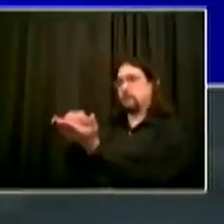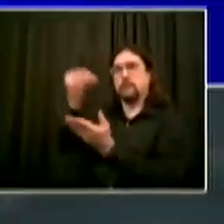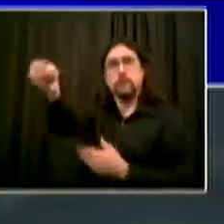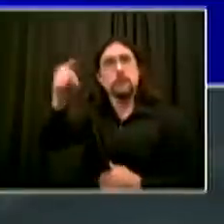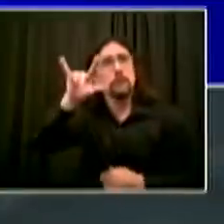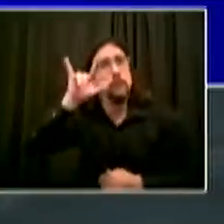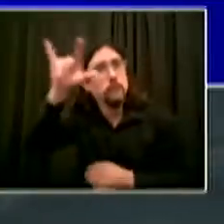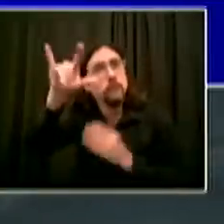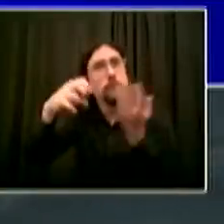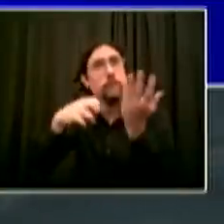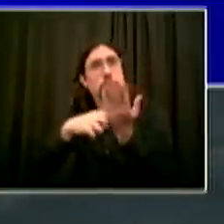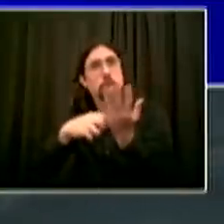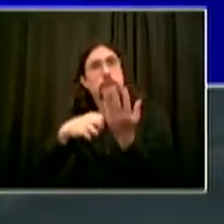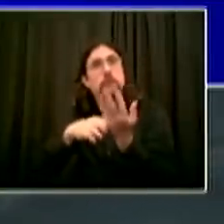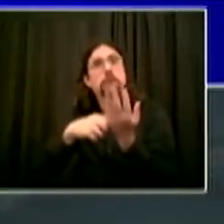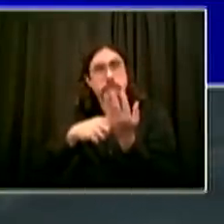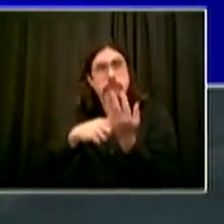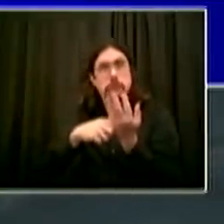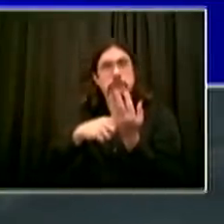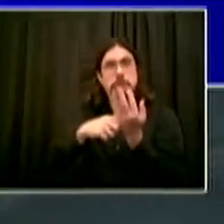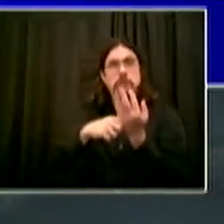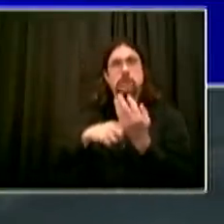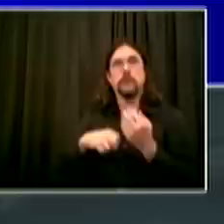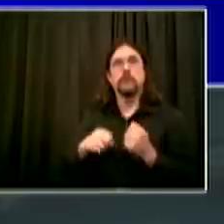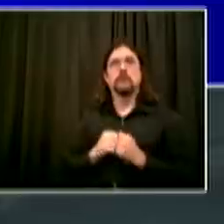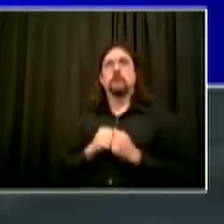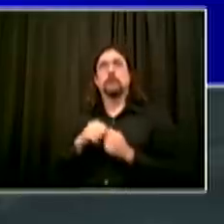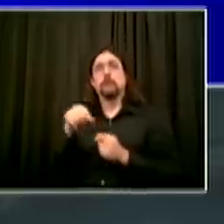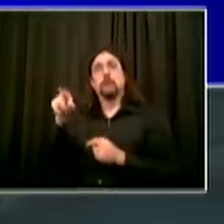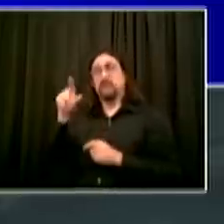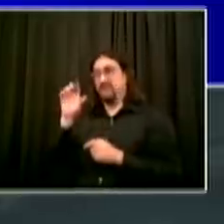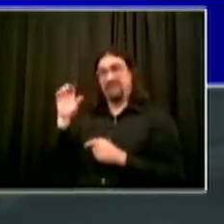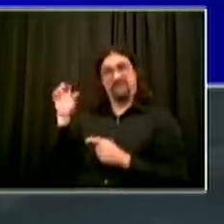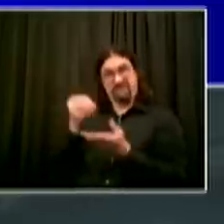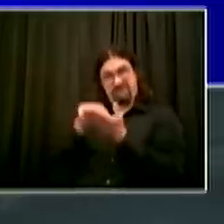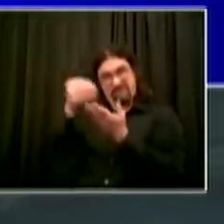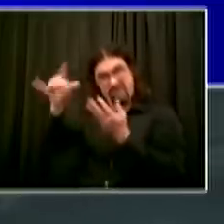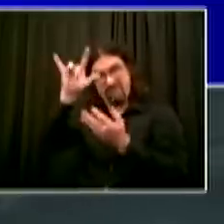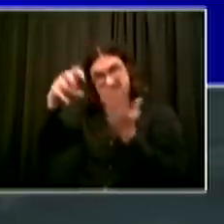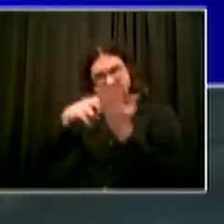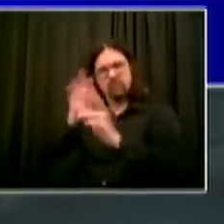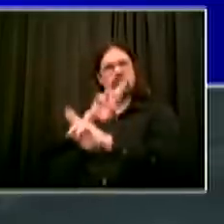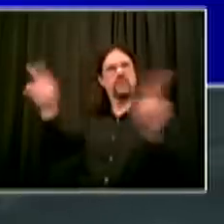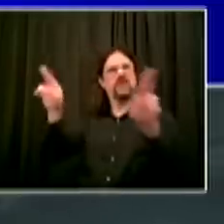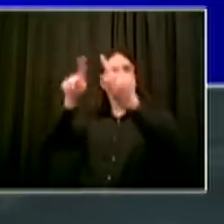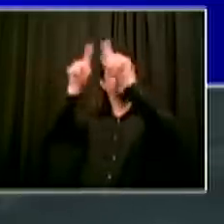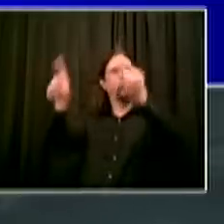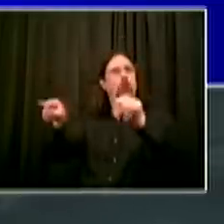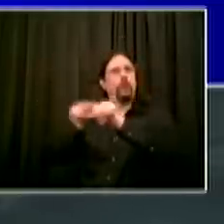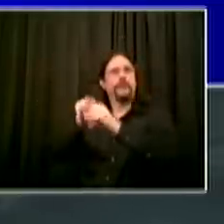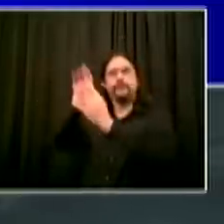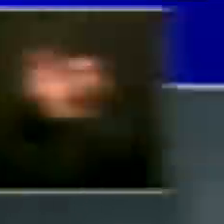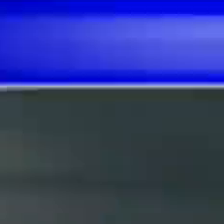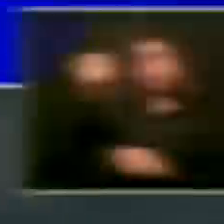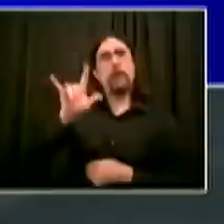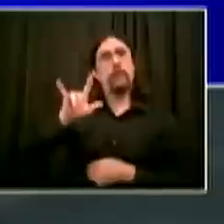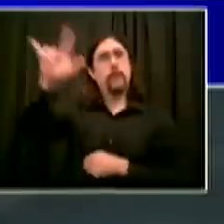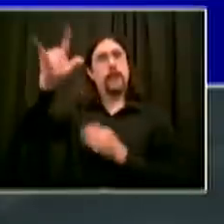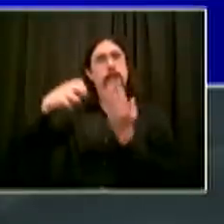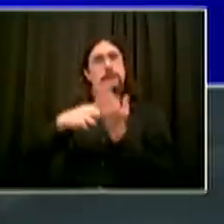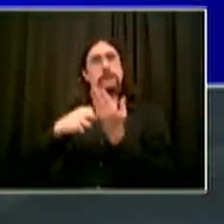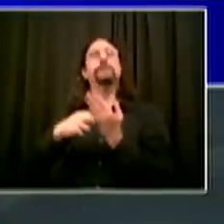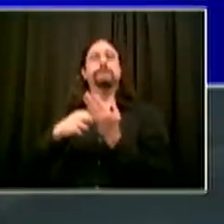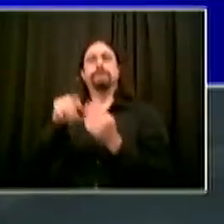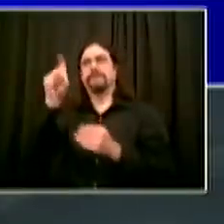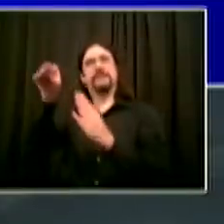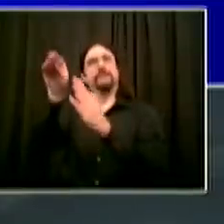Мы направим команды на Пенсильванский вокзал проверять приезжающих, чтобы убедиться, что они заполнили специальную форму. Мы